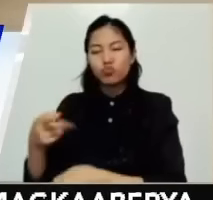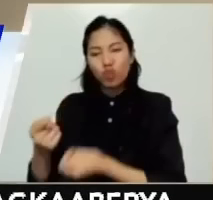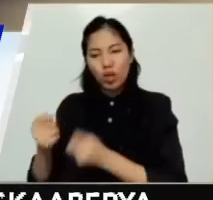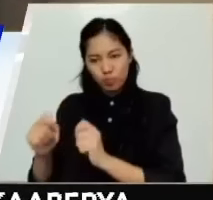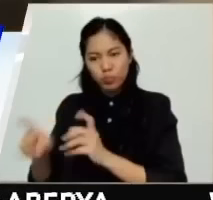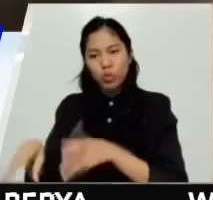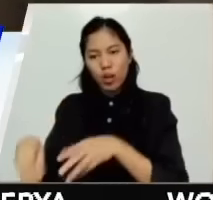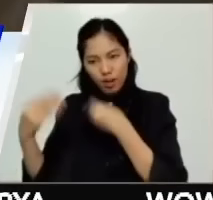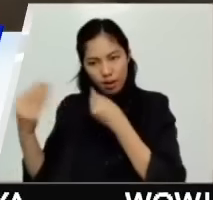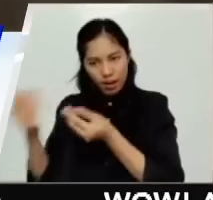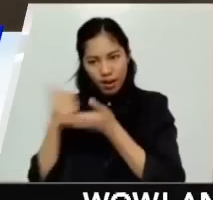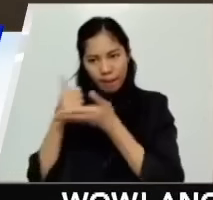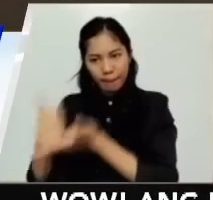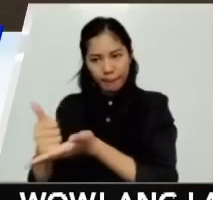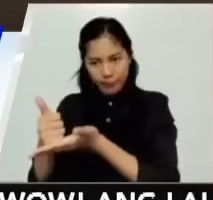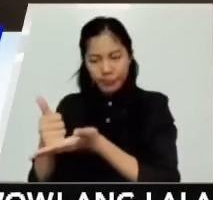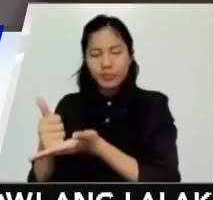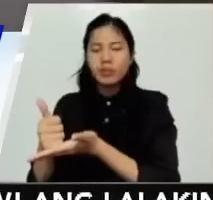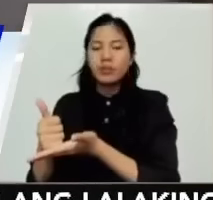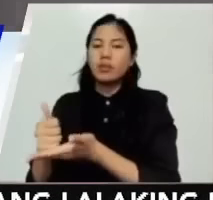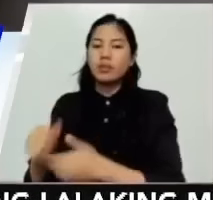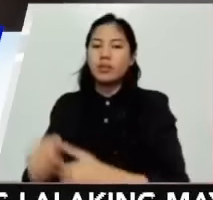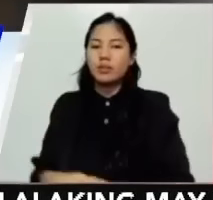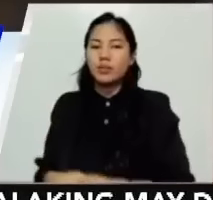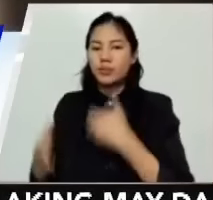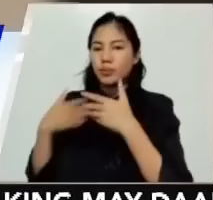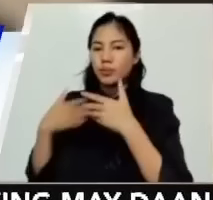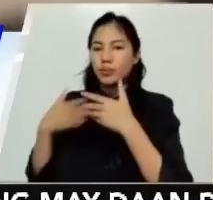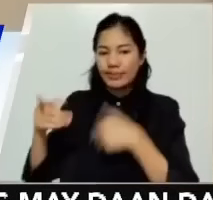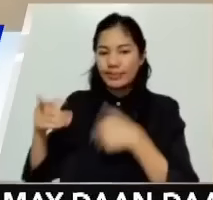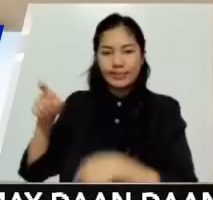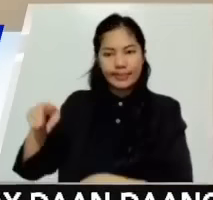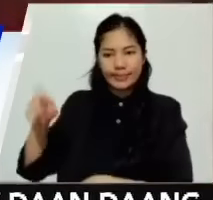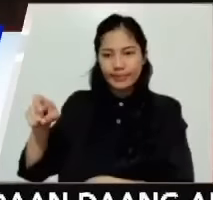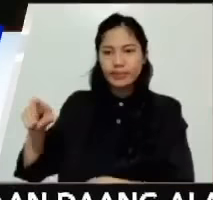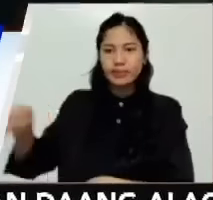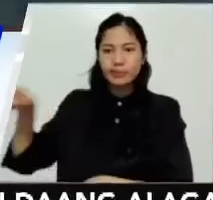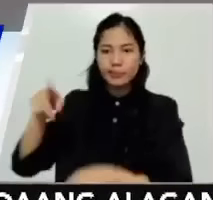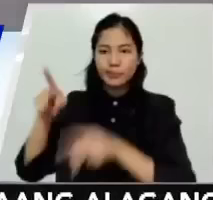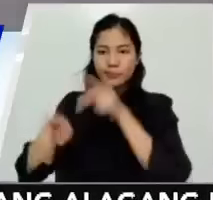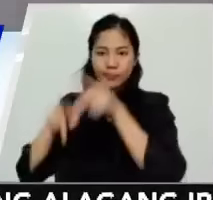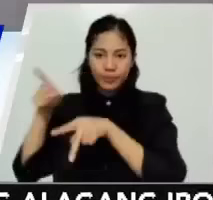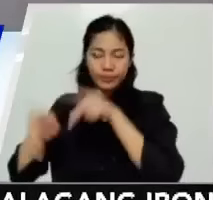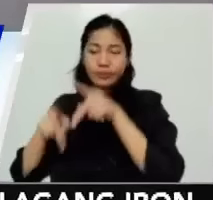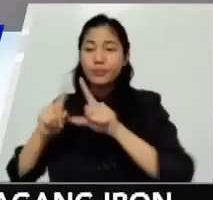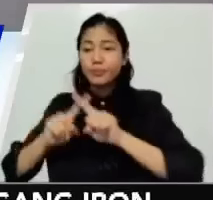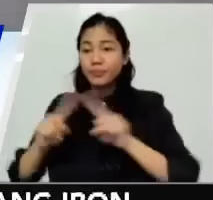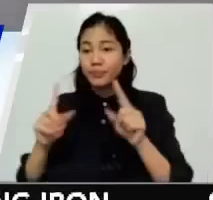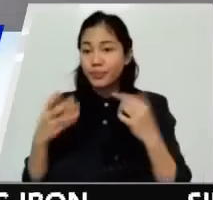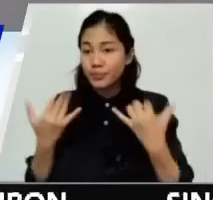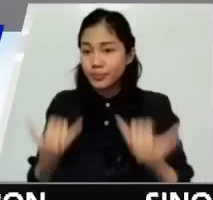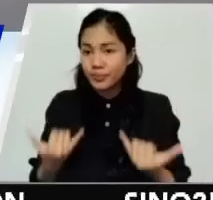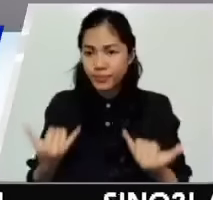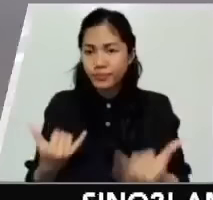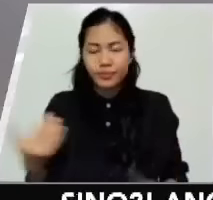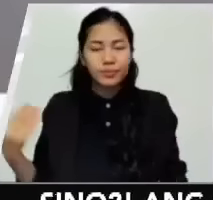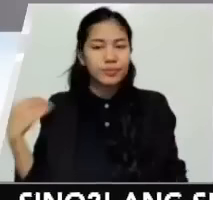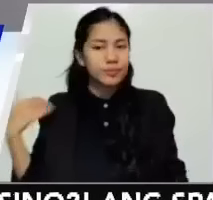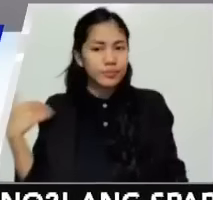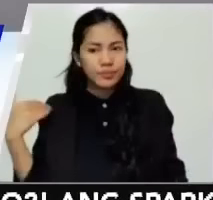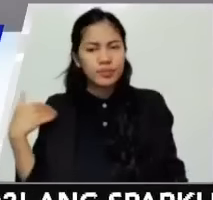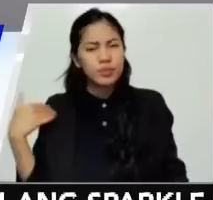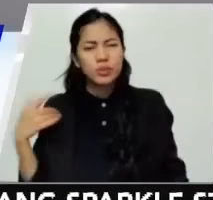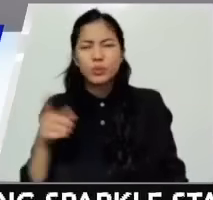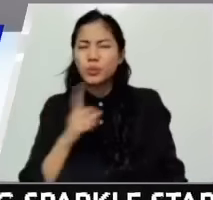kanilang mga, yung pangangailangan ng kanilang mga constituencies. Pero sa ngayon po, wala po kaming major na mga nare-receive na